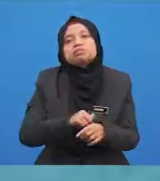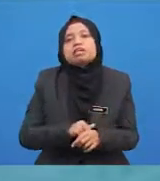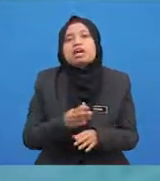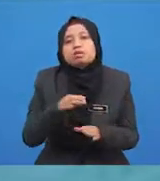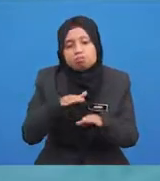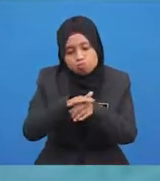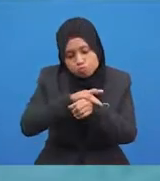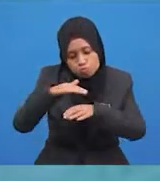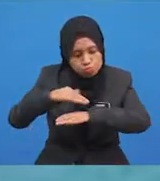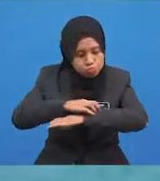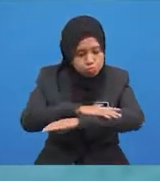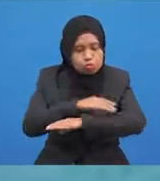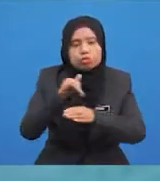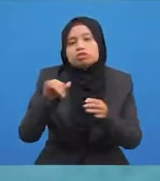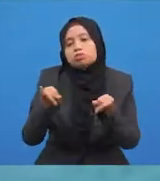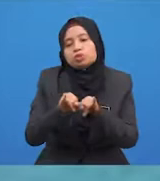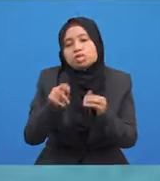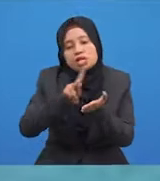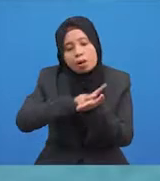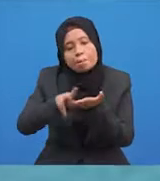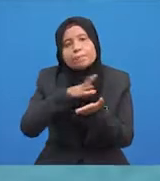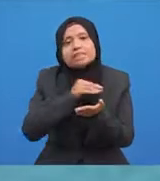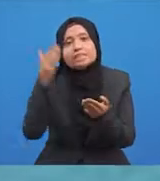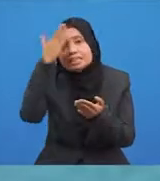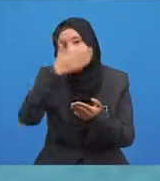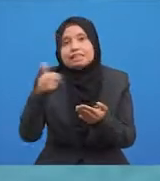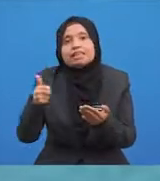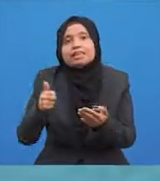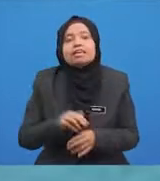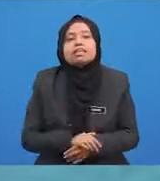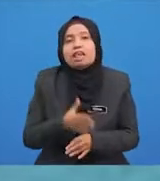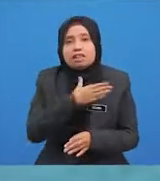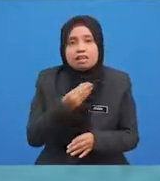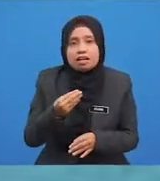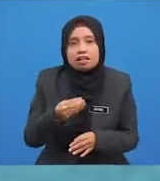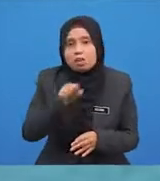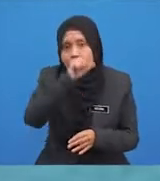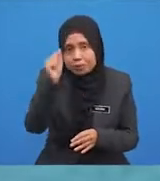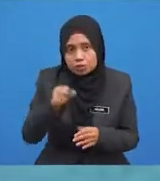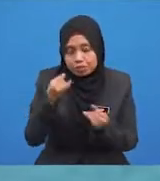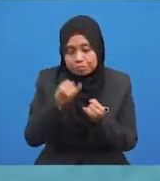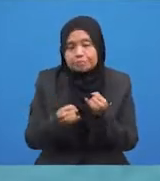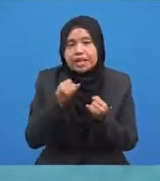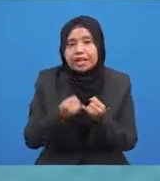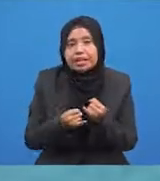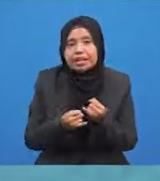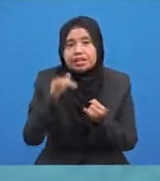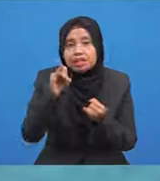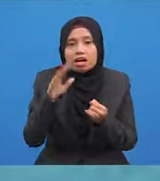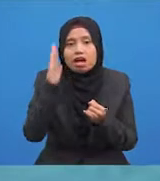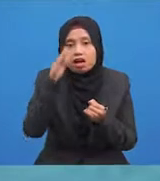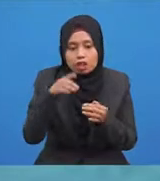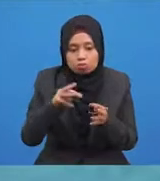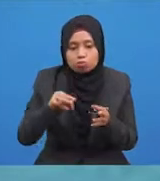bulunya juga kemas dan cantik. Dan Persoalan terakhir yang akan